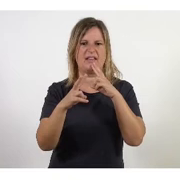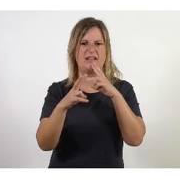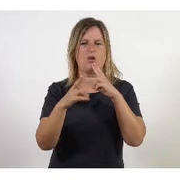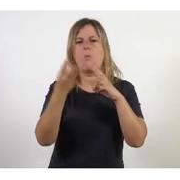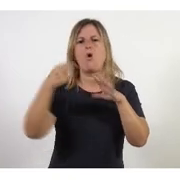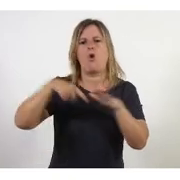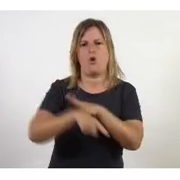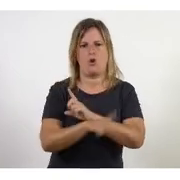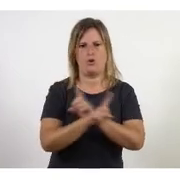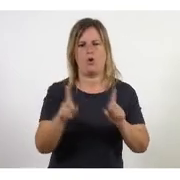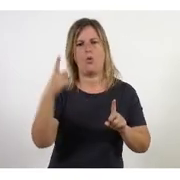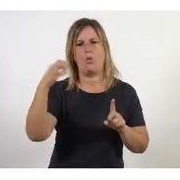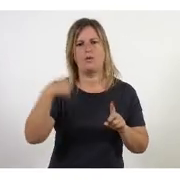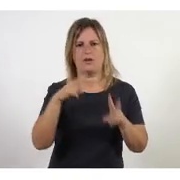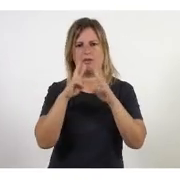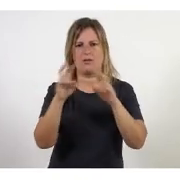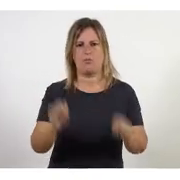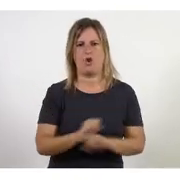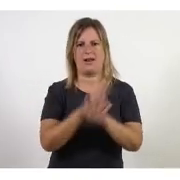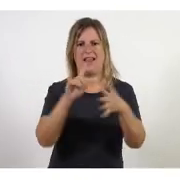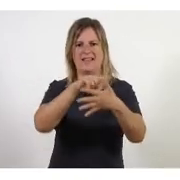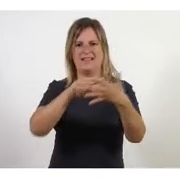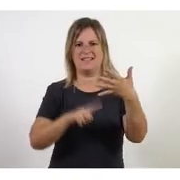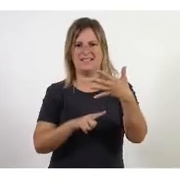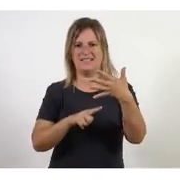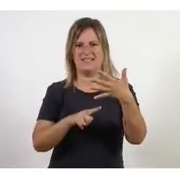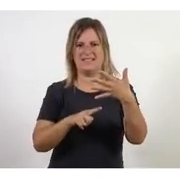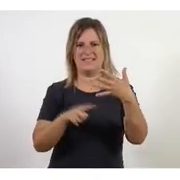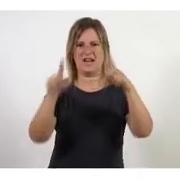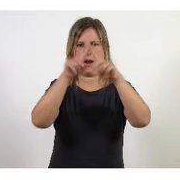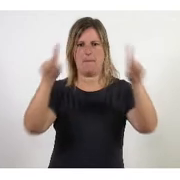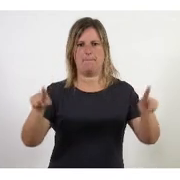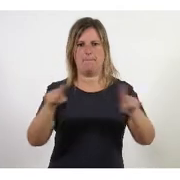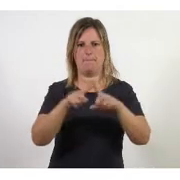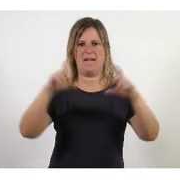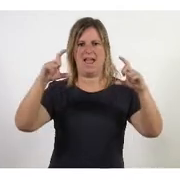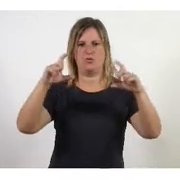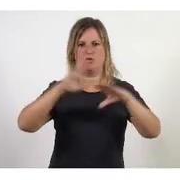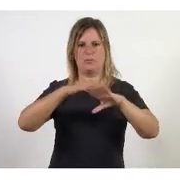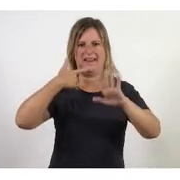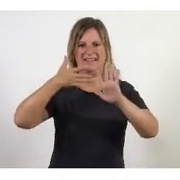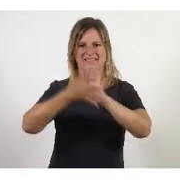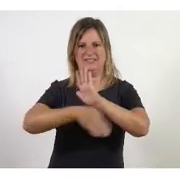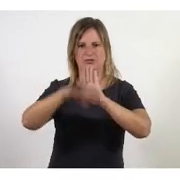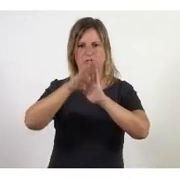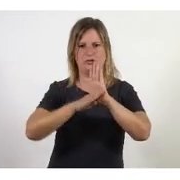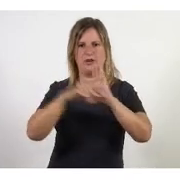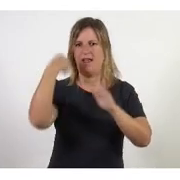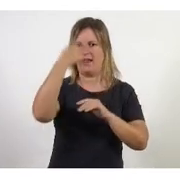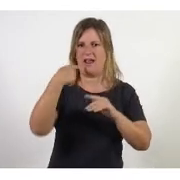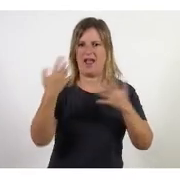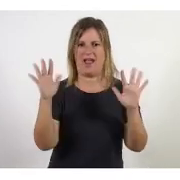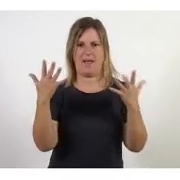com a consell que us quedi molt clar aquests 5 tipus de planos que ens ajuden a explicar una història, planos de la cara, de les